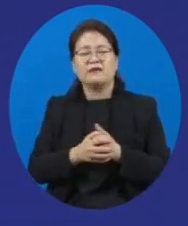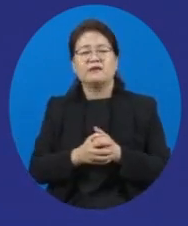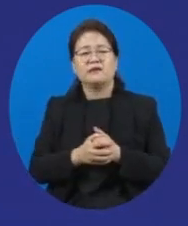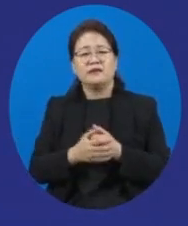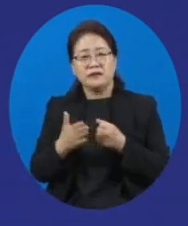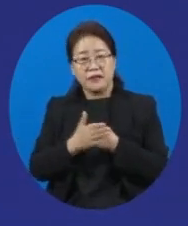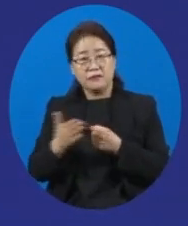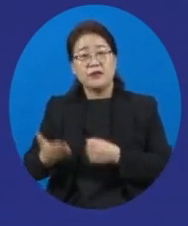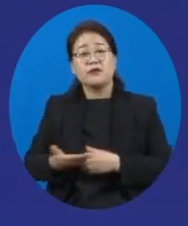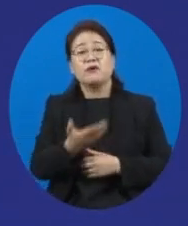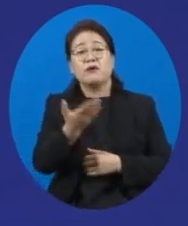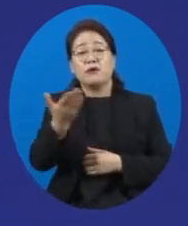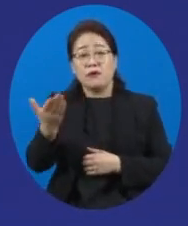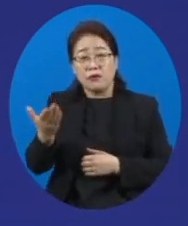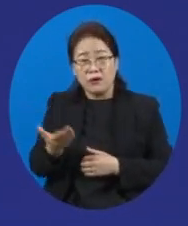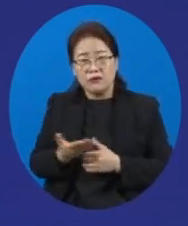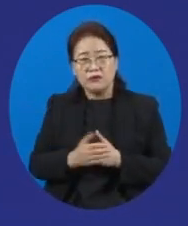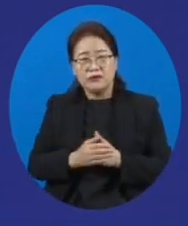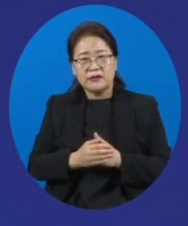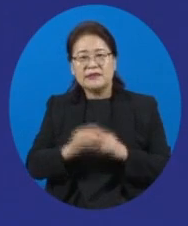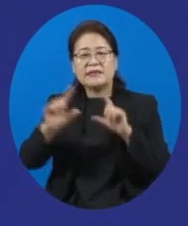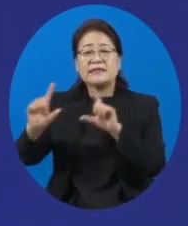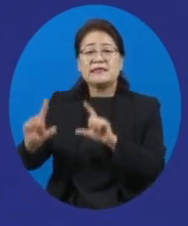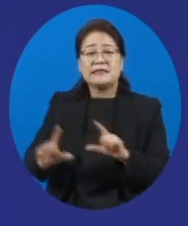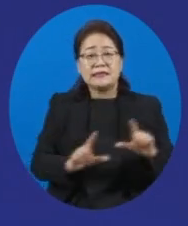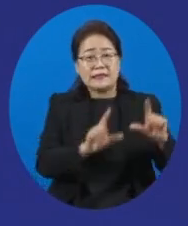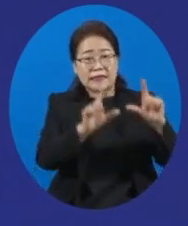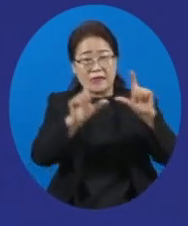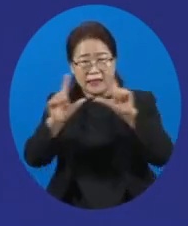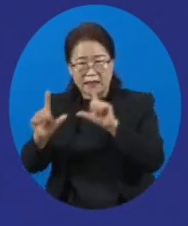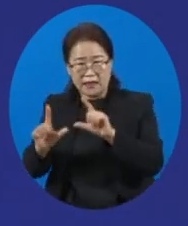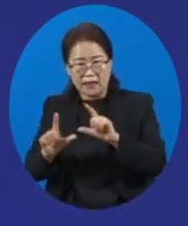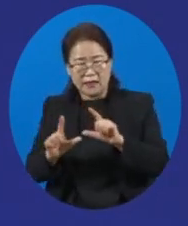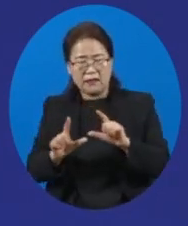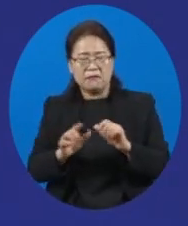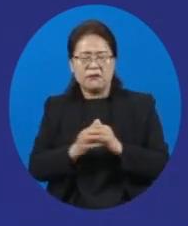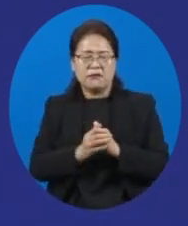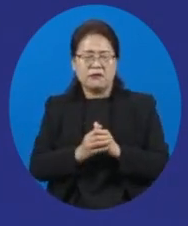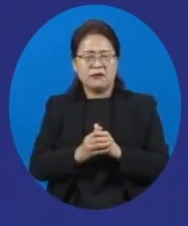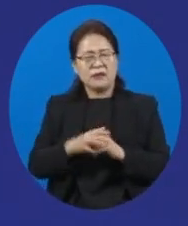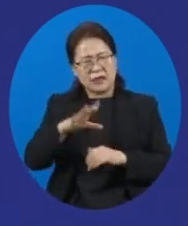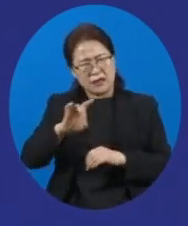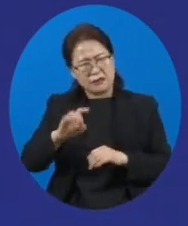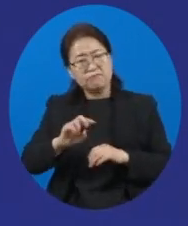그러므로 여러분, 인생을 살다 보게 되면 넘어질 수 있습니다.